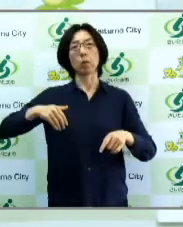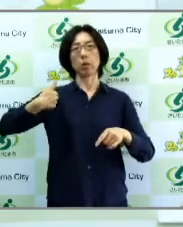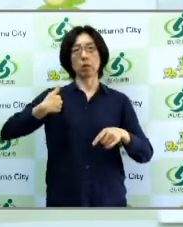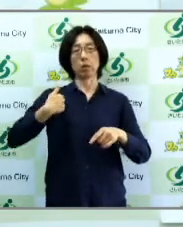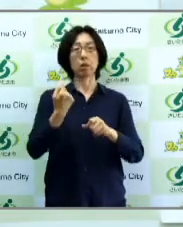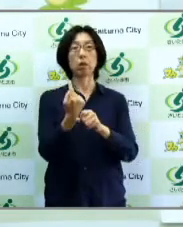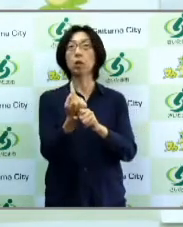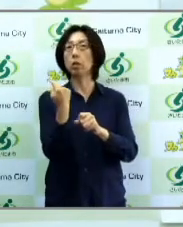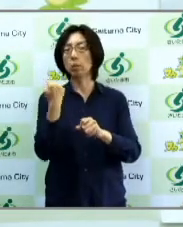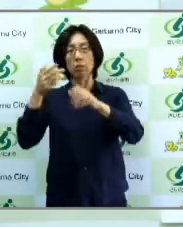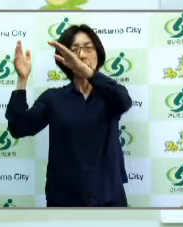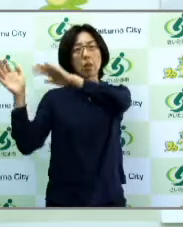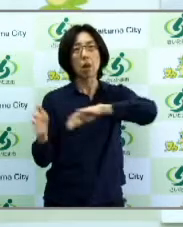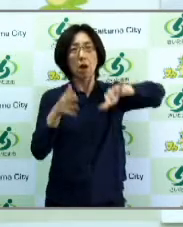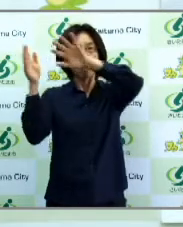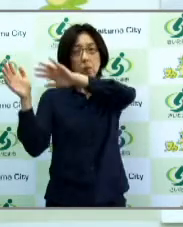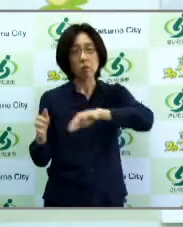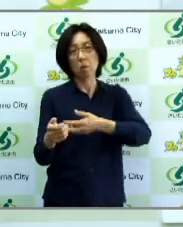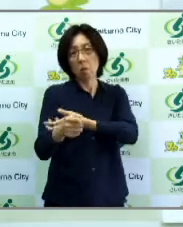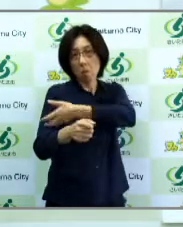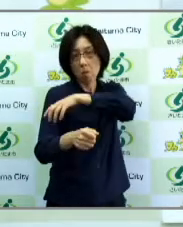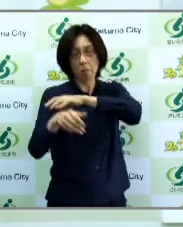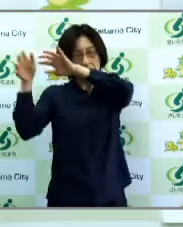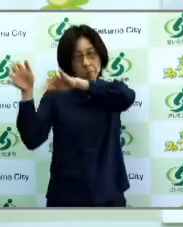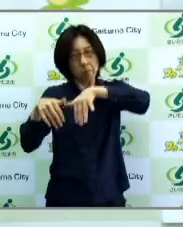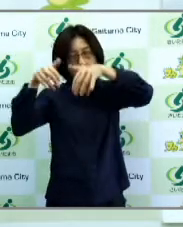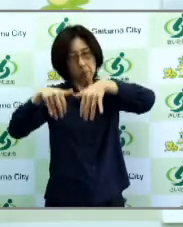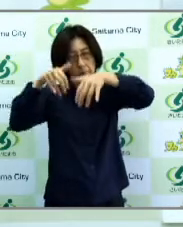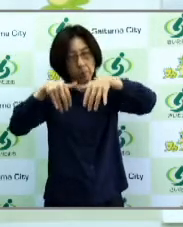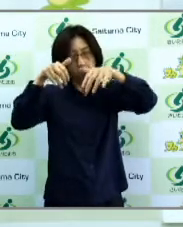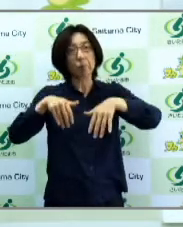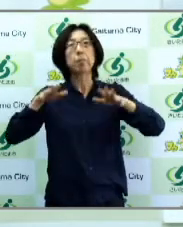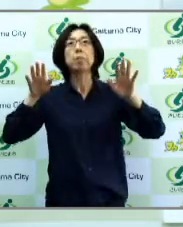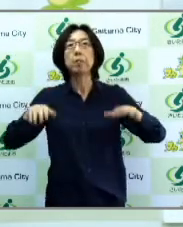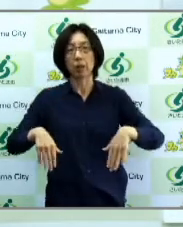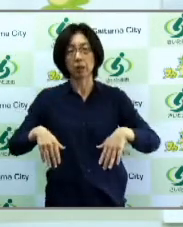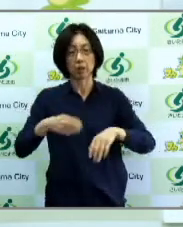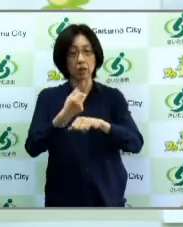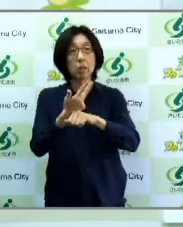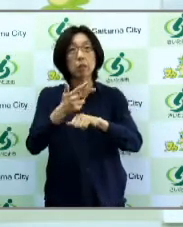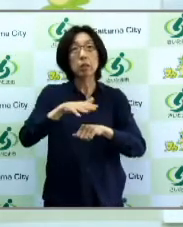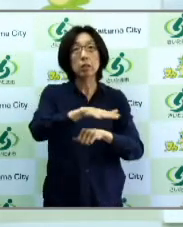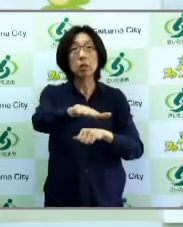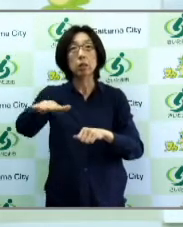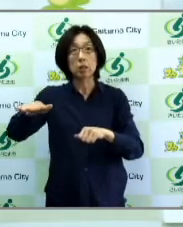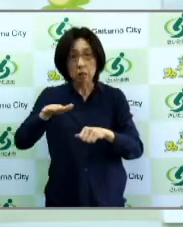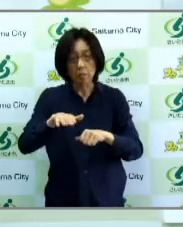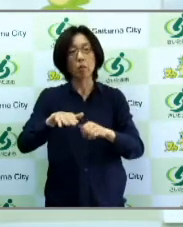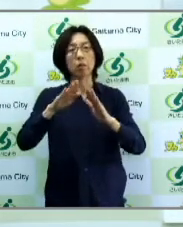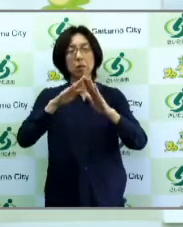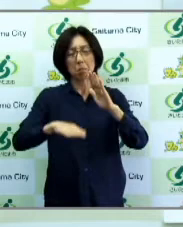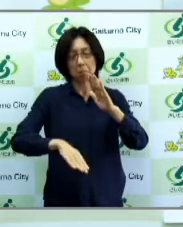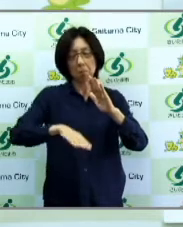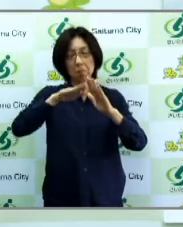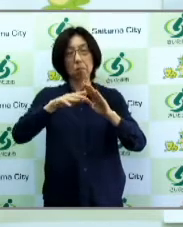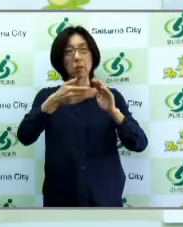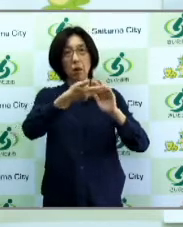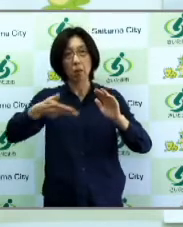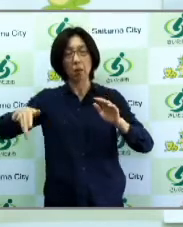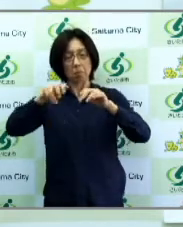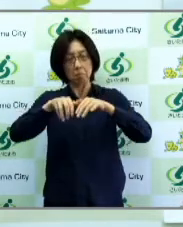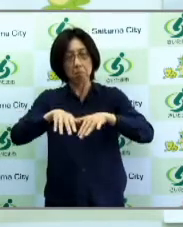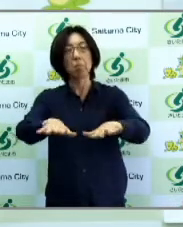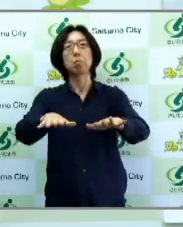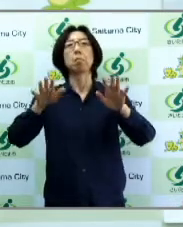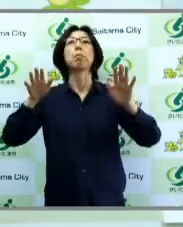和元年東日本台風においては、本市でも大規模な浸水被害が発生をいたしました。市民の皆様には